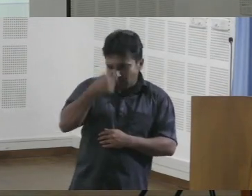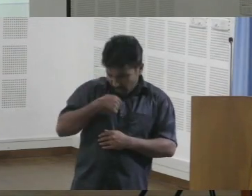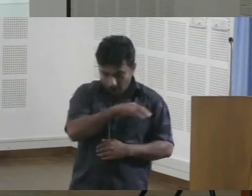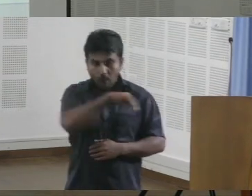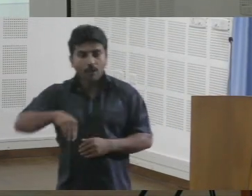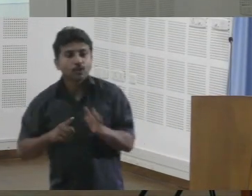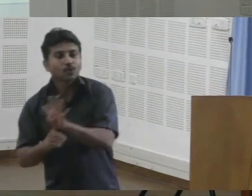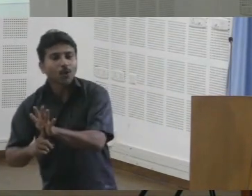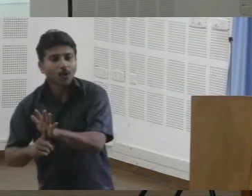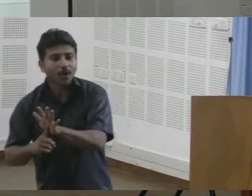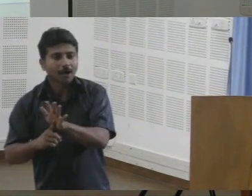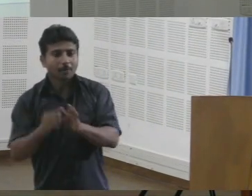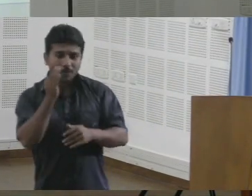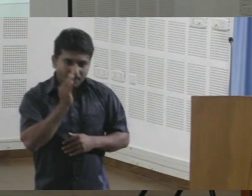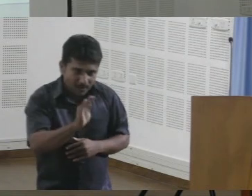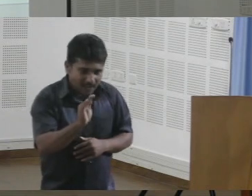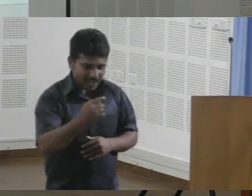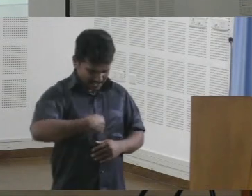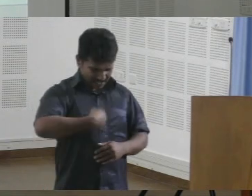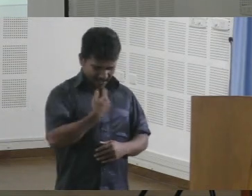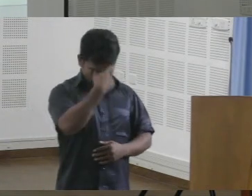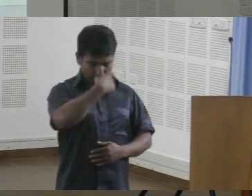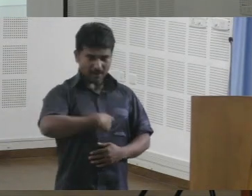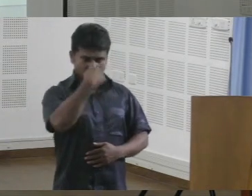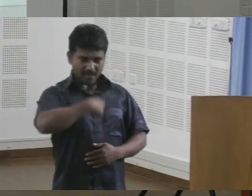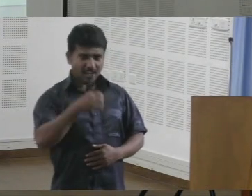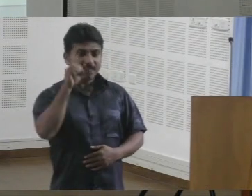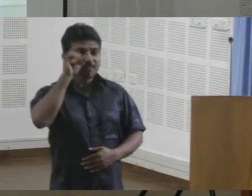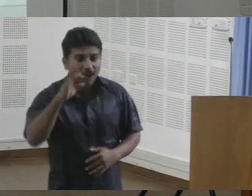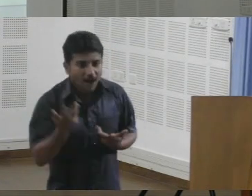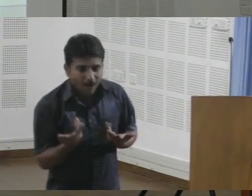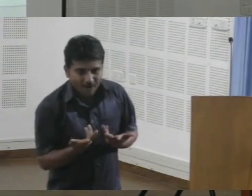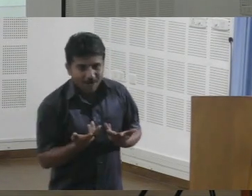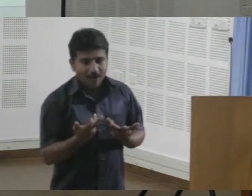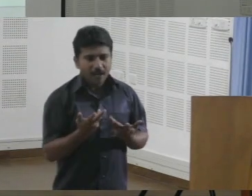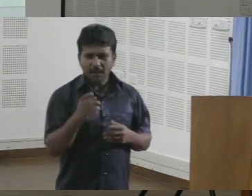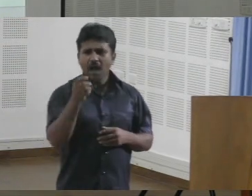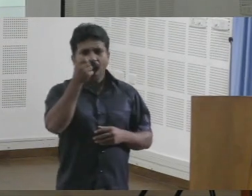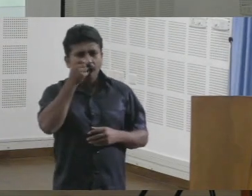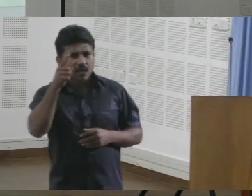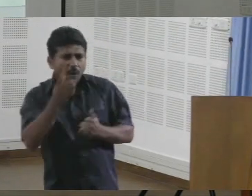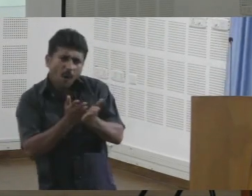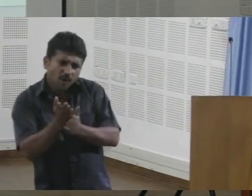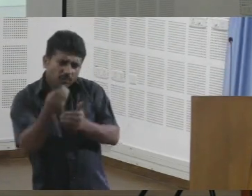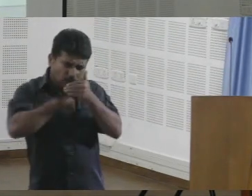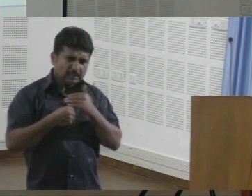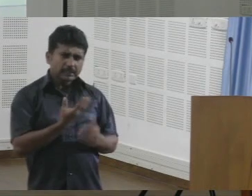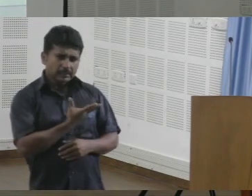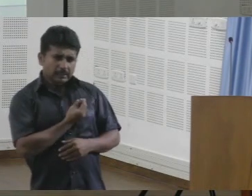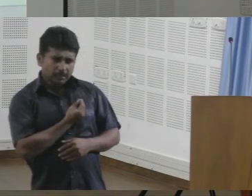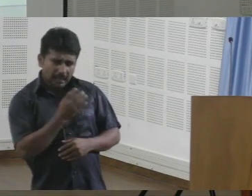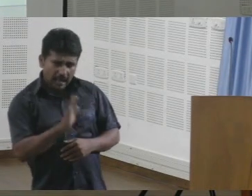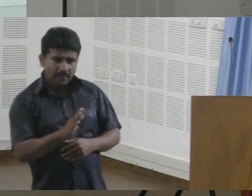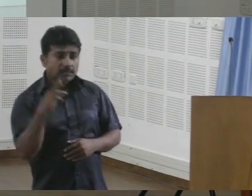മ്യൂസിക്, പിന്നെ അതേപോലെ പേഴ്സണൽ ഇൻഫോർമേഷൻ. ഓരോ പാരൻസിൻ്റെ ഉള്ളിലും എപ്പോഴും ഒരു പേടിയാണ്. ഇപ്പോൾ സംസാരിക്കുന്ന കുട്ടികളായാൽ